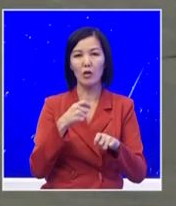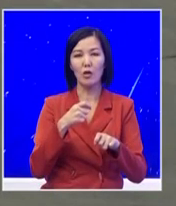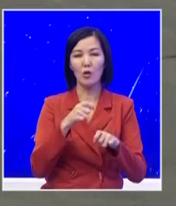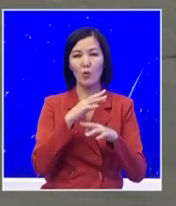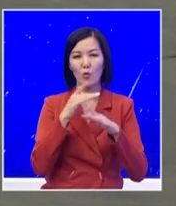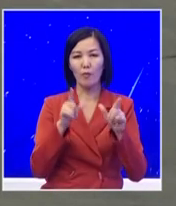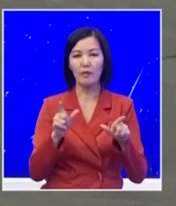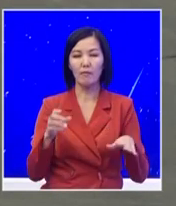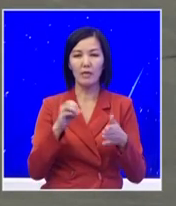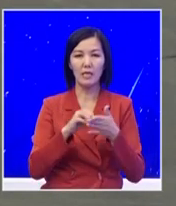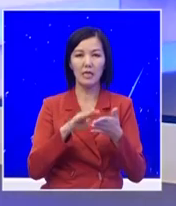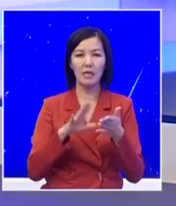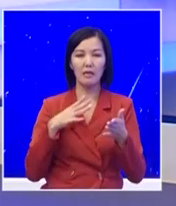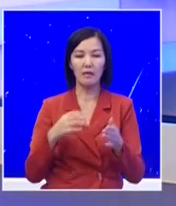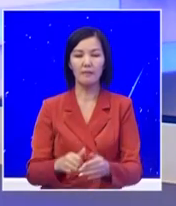тіркелген.